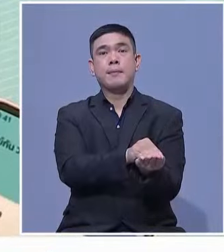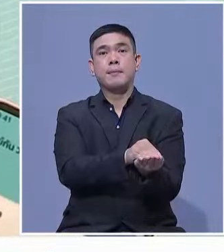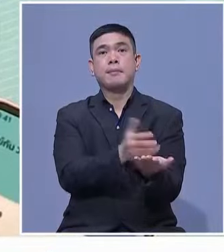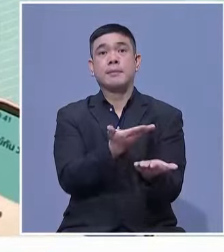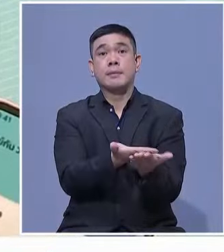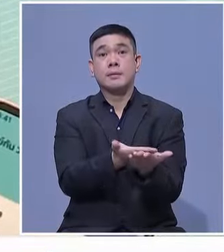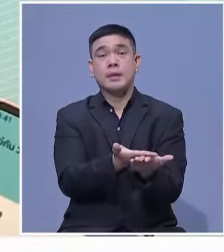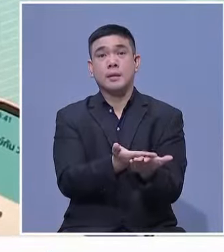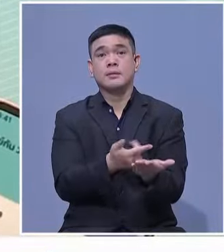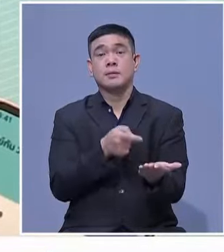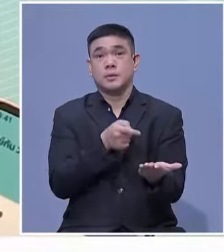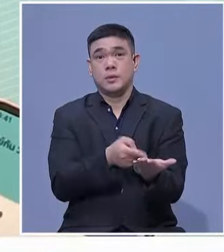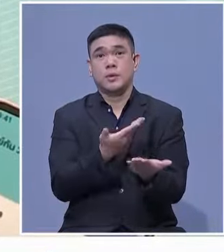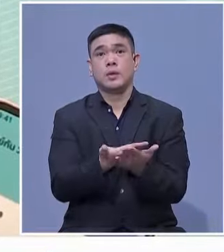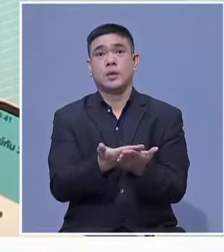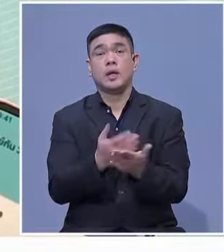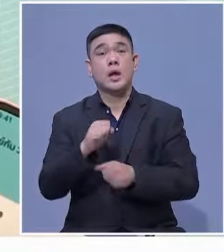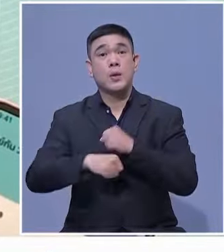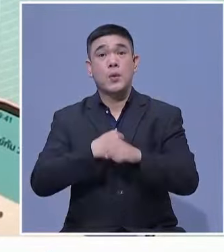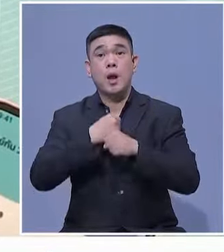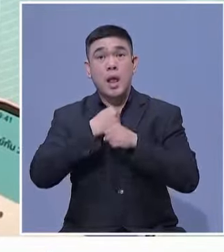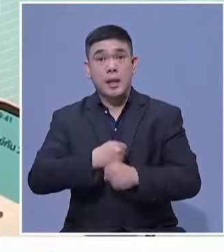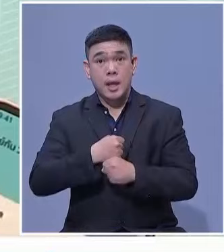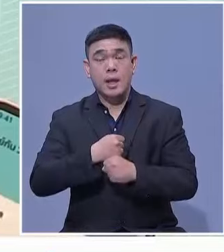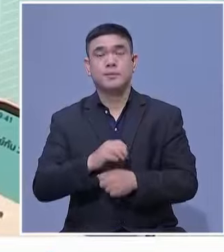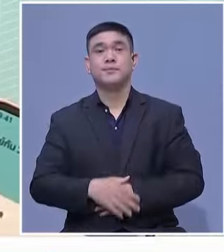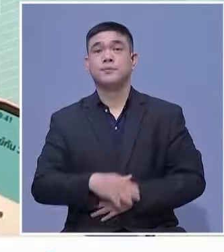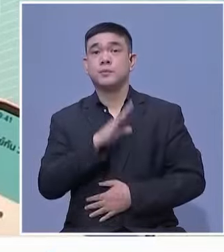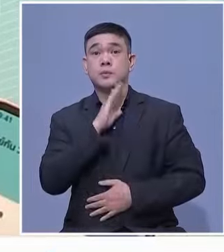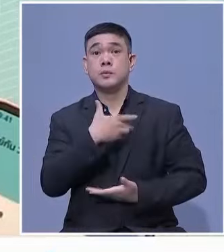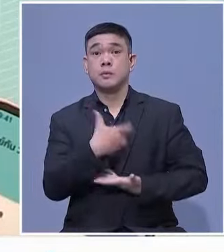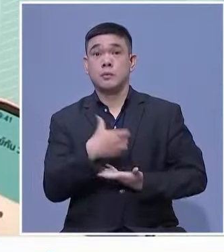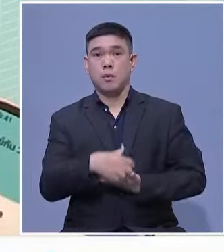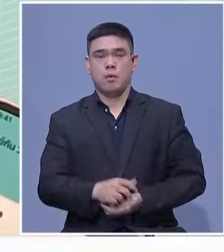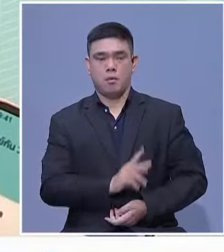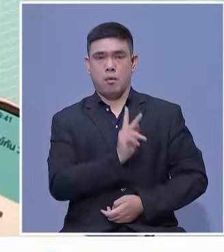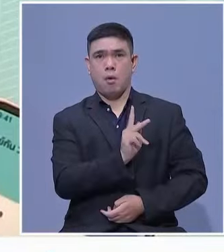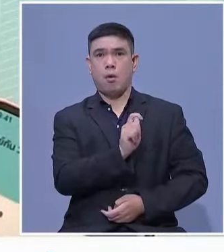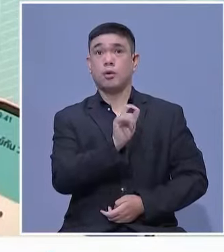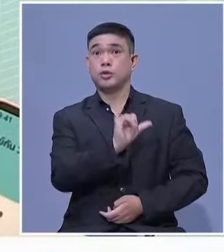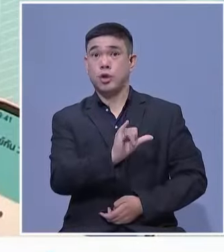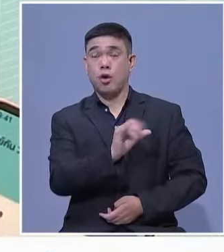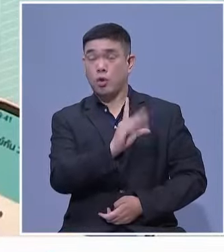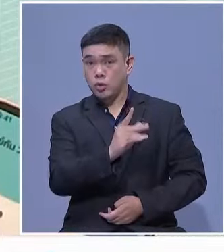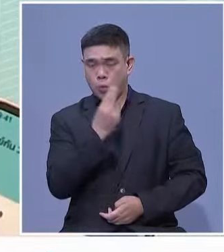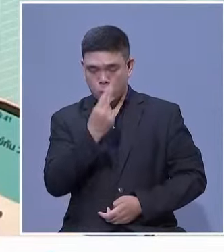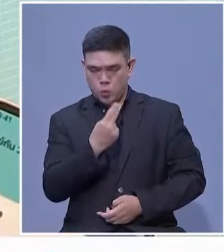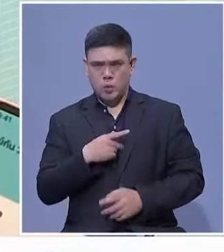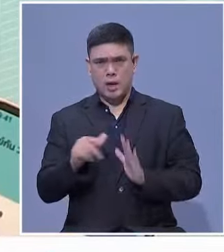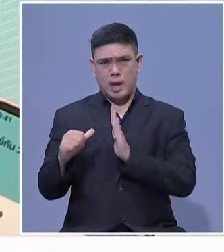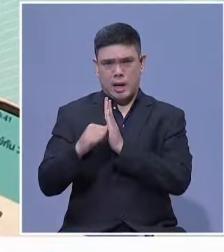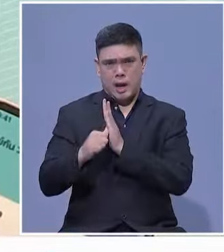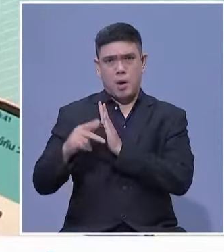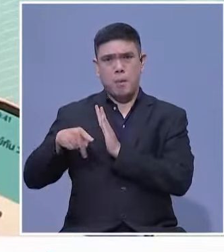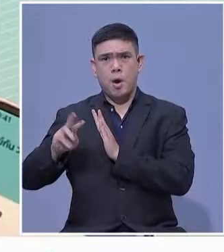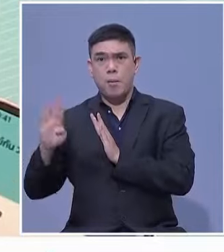เกษียณหรือโครงการหวยเกษียณนะครับโดยคุณจารุรักษ์บอกแบบนี้ครับว่าทางกอชกำลังเตรียมการแก้ไขกฎหมายพรบ